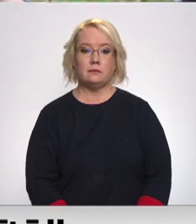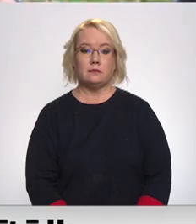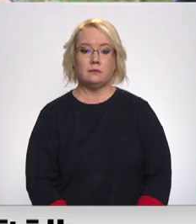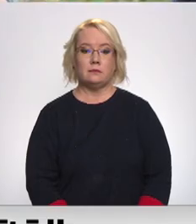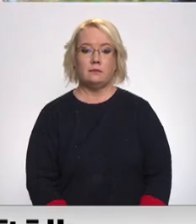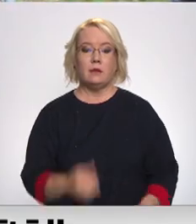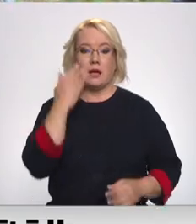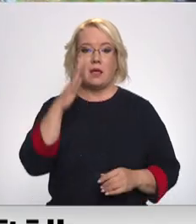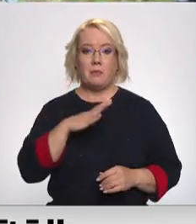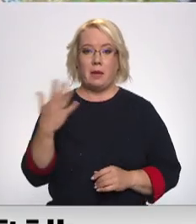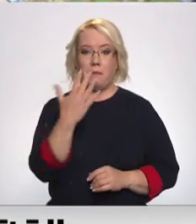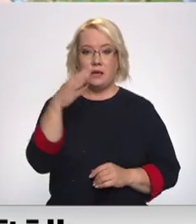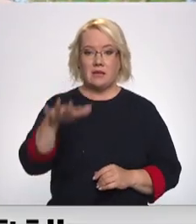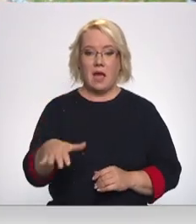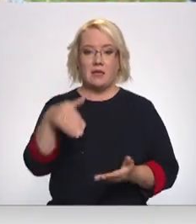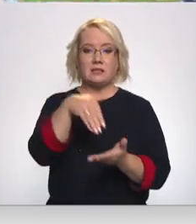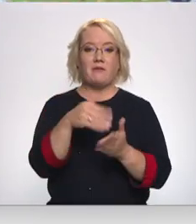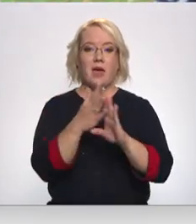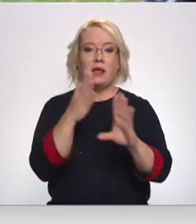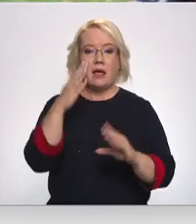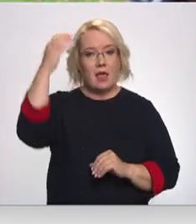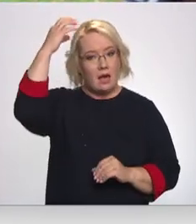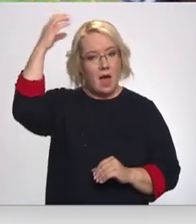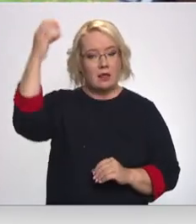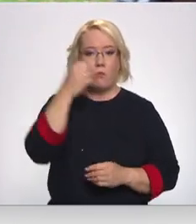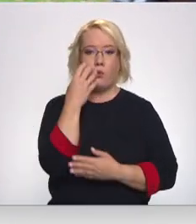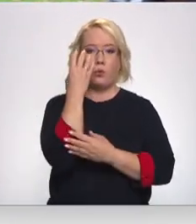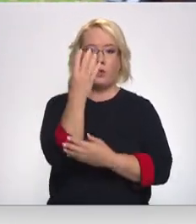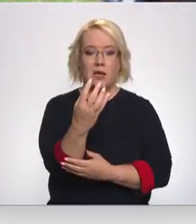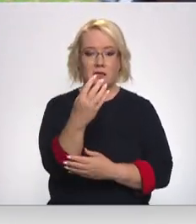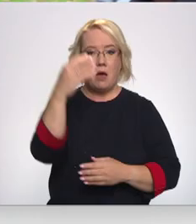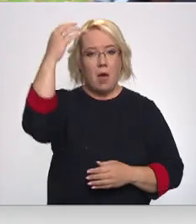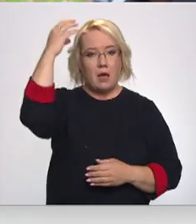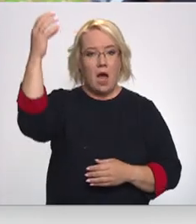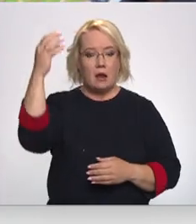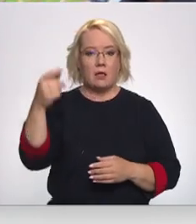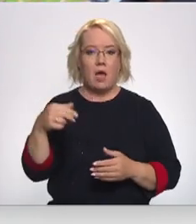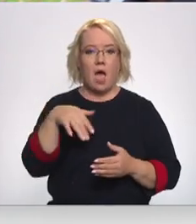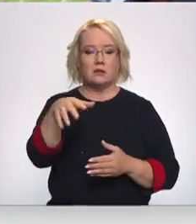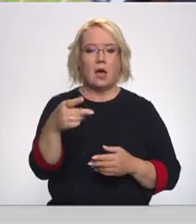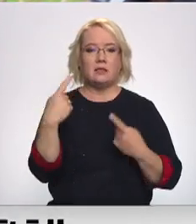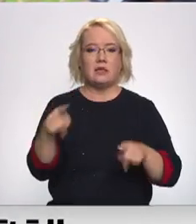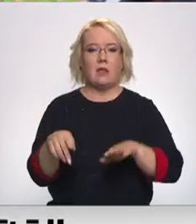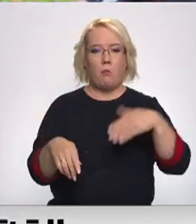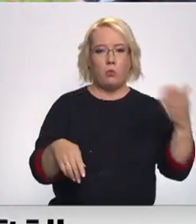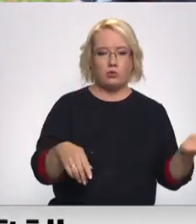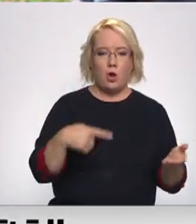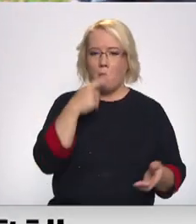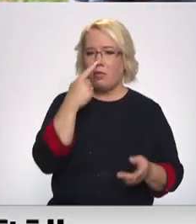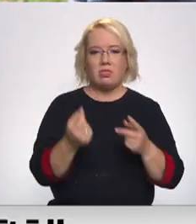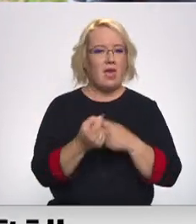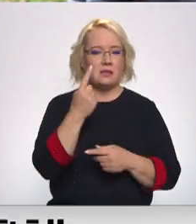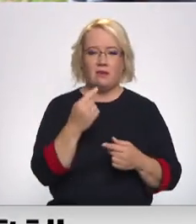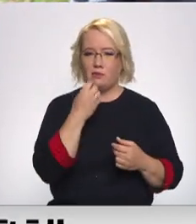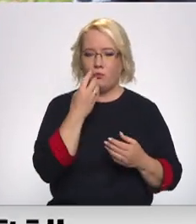Kad man bija 5 gadi, es stāvēju rindā, lai karalienei pasniegtu ziedus, bet viņa pārgāja otrā ielas pusē, un man tomēr neizdevās viņai tos